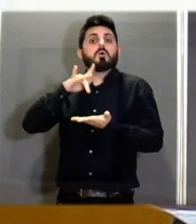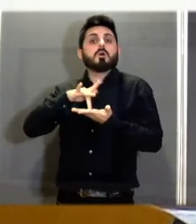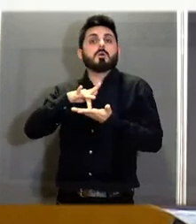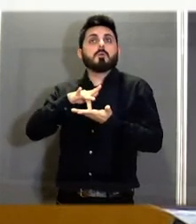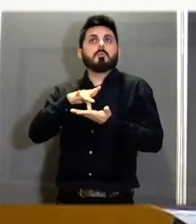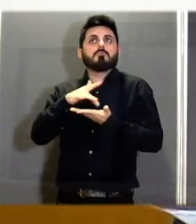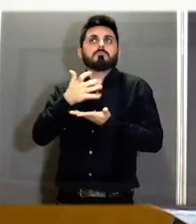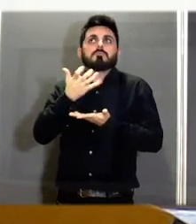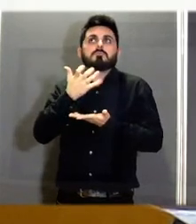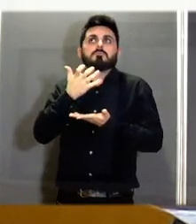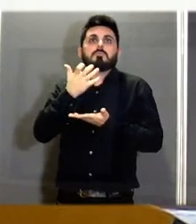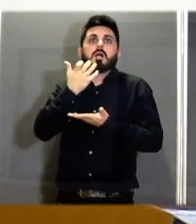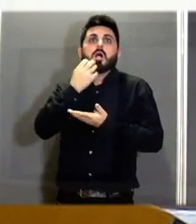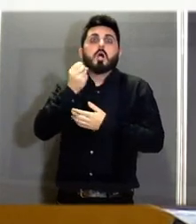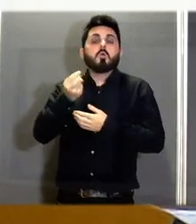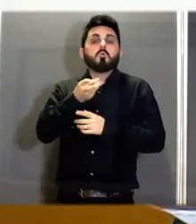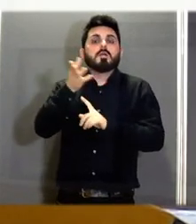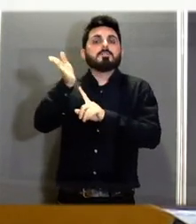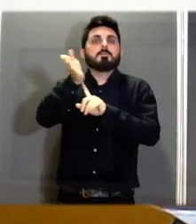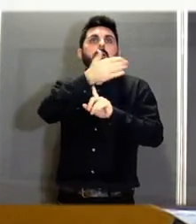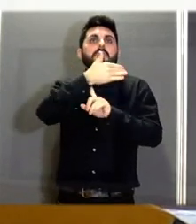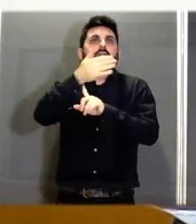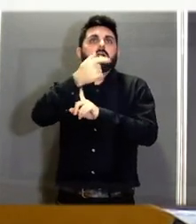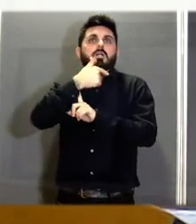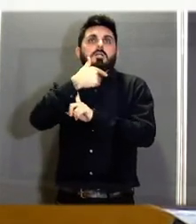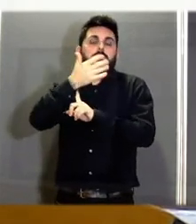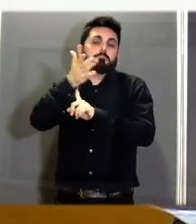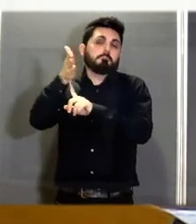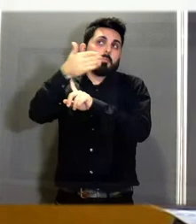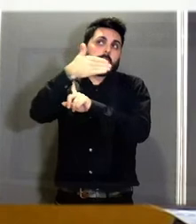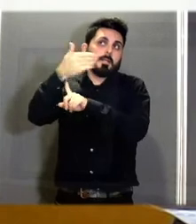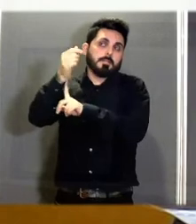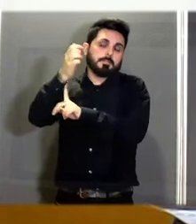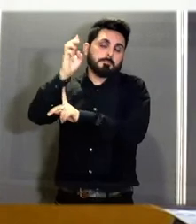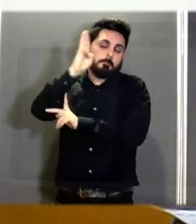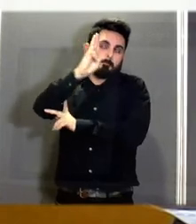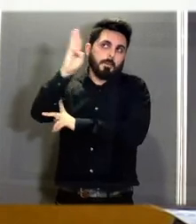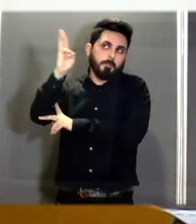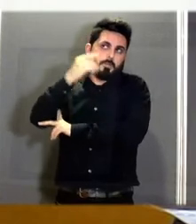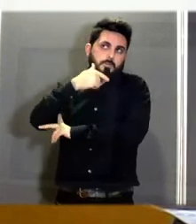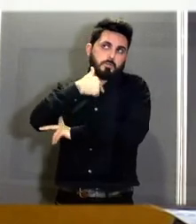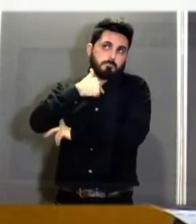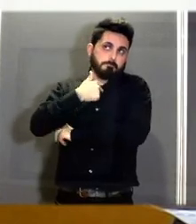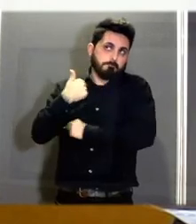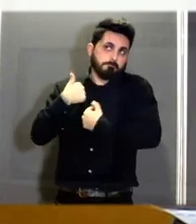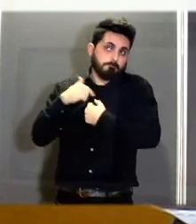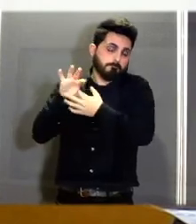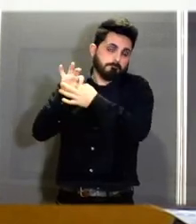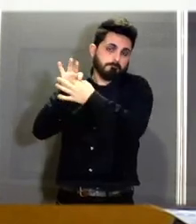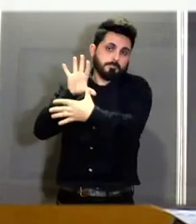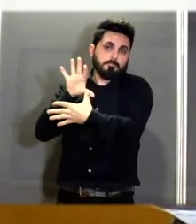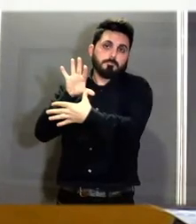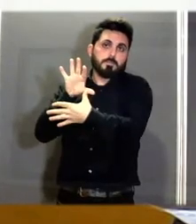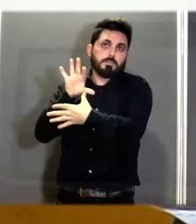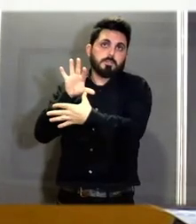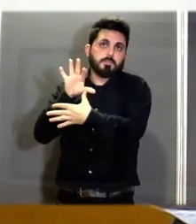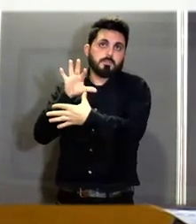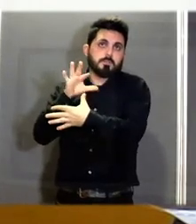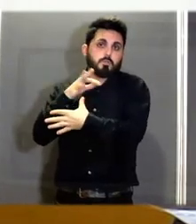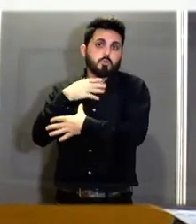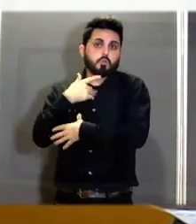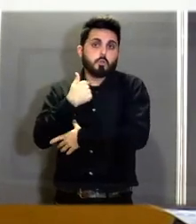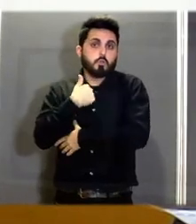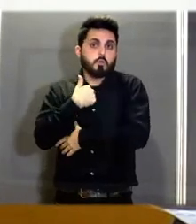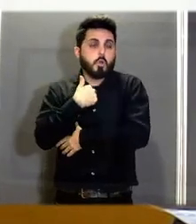solidària amb les banderes que havia penjat el PP, també la veritat és que no vaig trobar molta solidaritat o